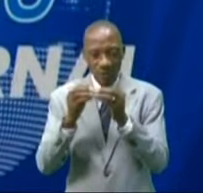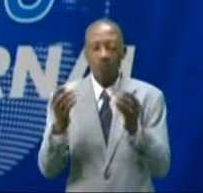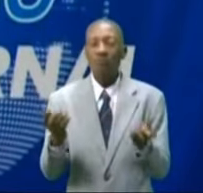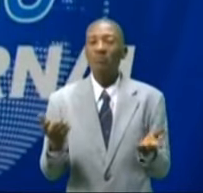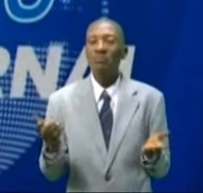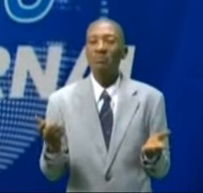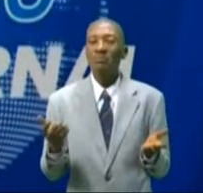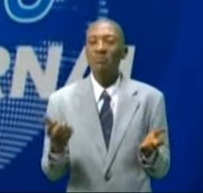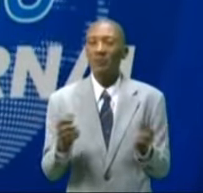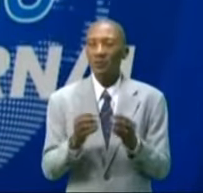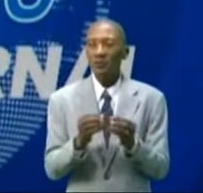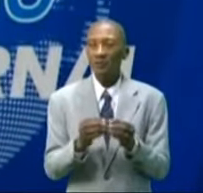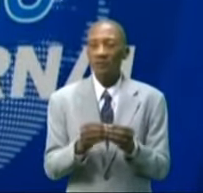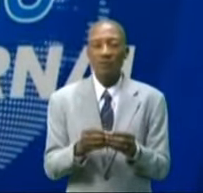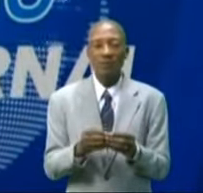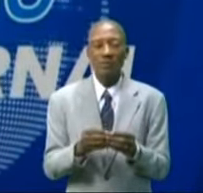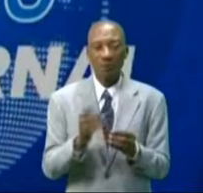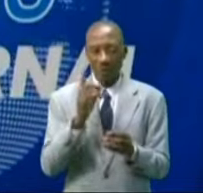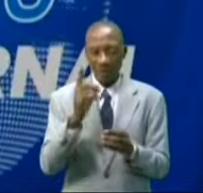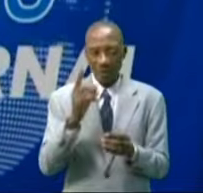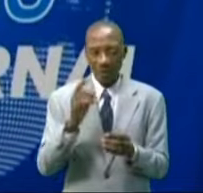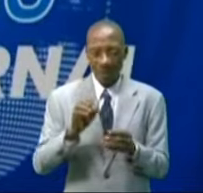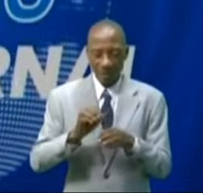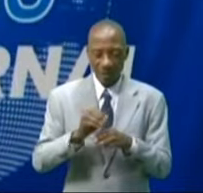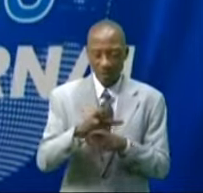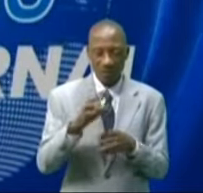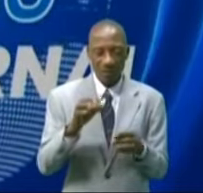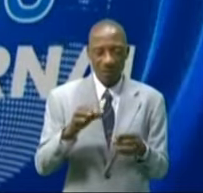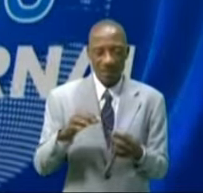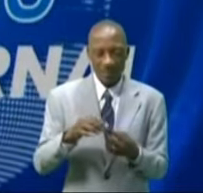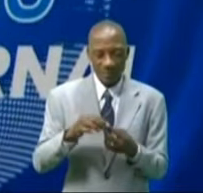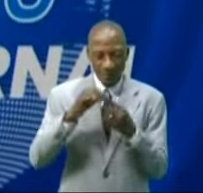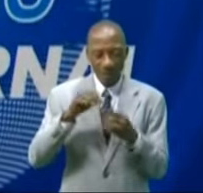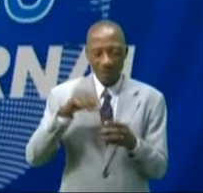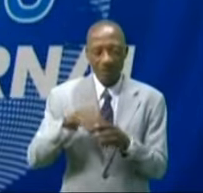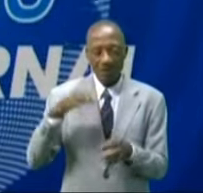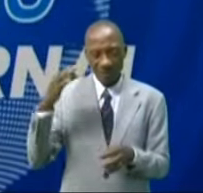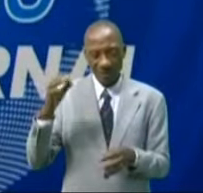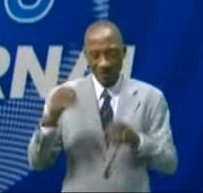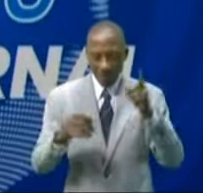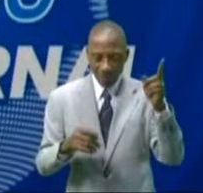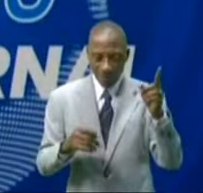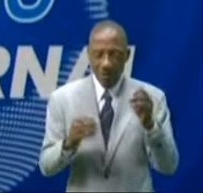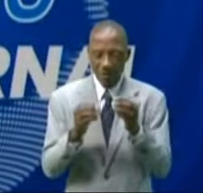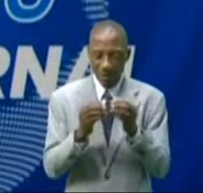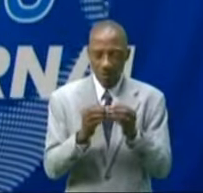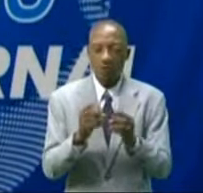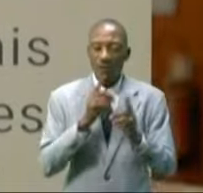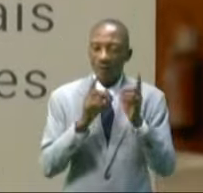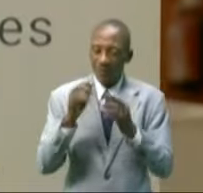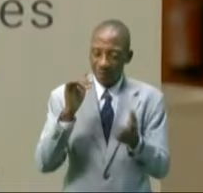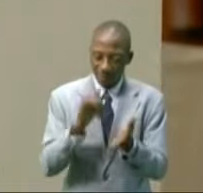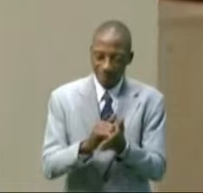notre envoyé spécial à Paris, Patrick Michel Mukui Ekuka, nous en parle dans ses reportages.